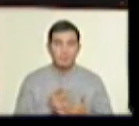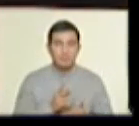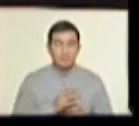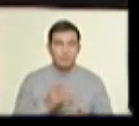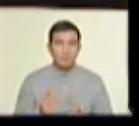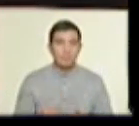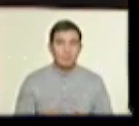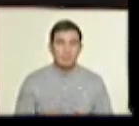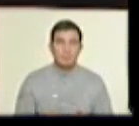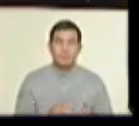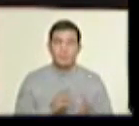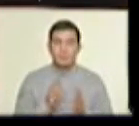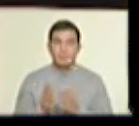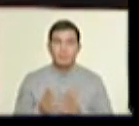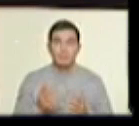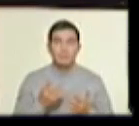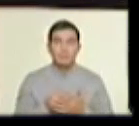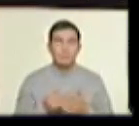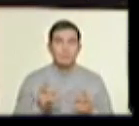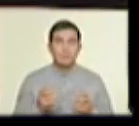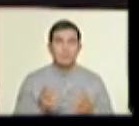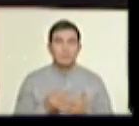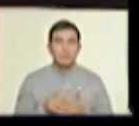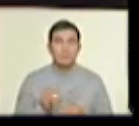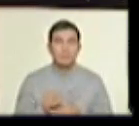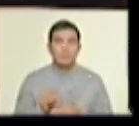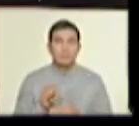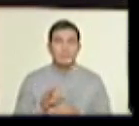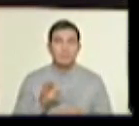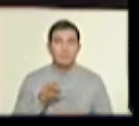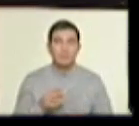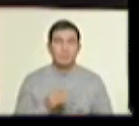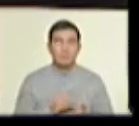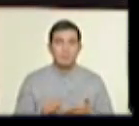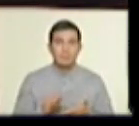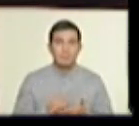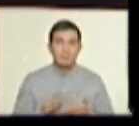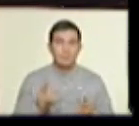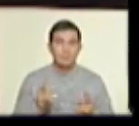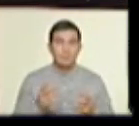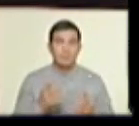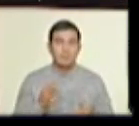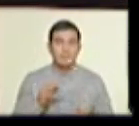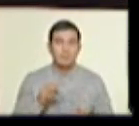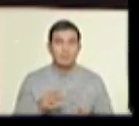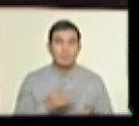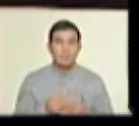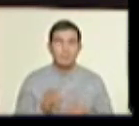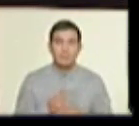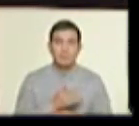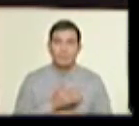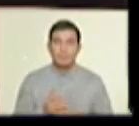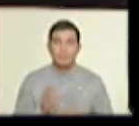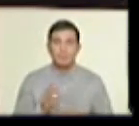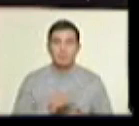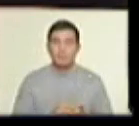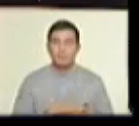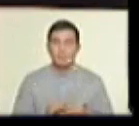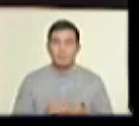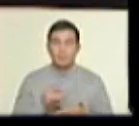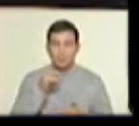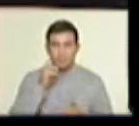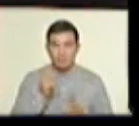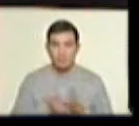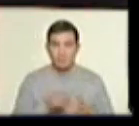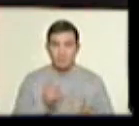ko'ryapsiz. Keling, qanday otlar qo'shib yoziladi va qaysi otlar ajratib yozilishini bilib